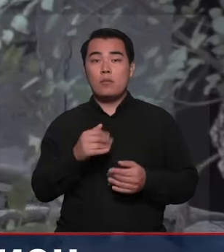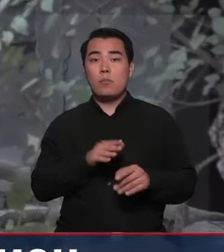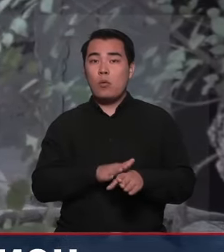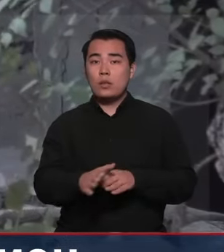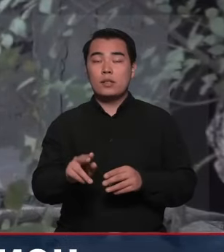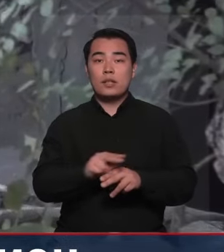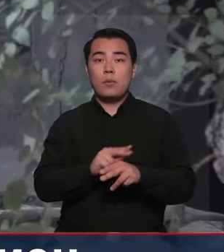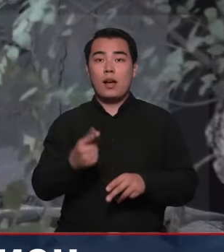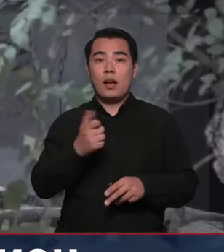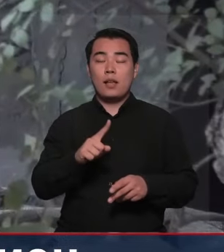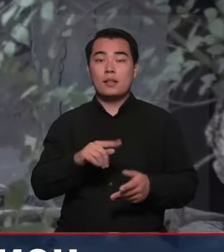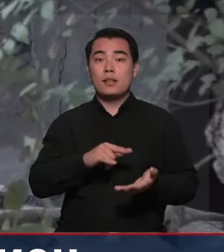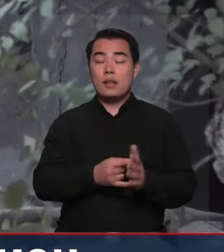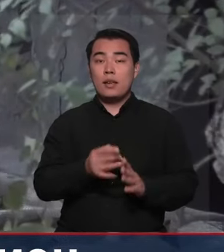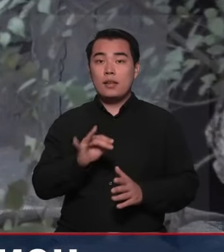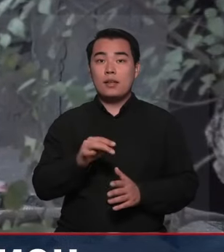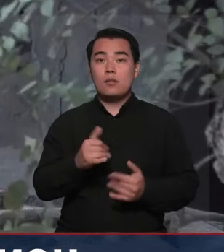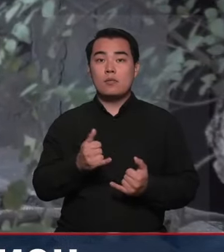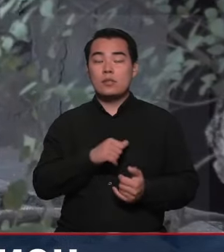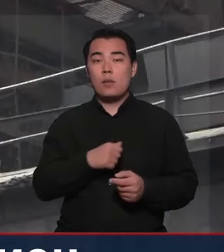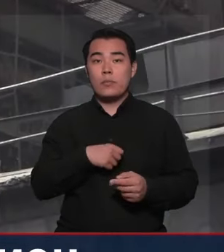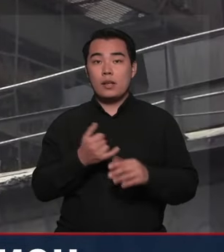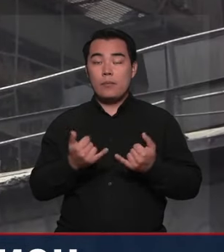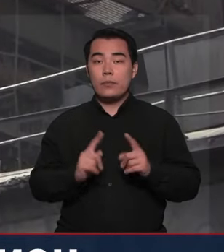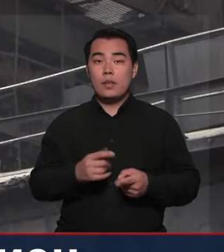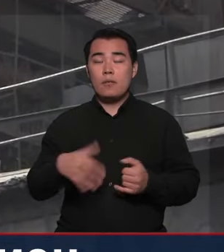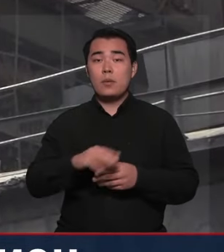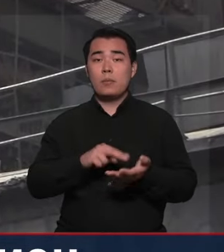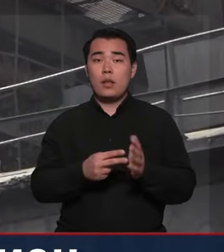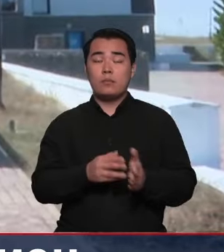ремонта газоходов и текущий ремонт газоходов. В принципе, все идет по плану.